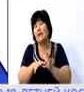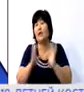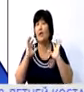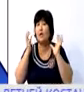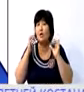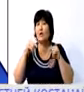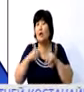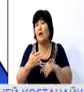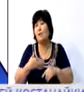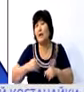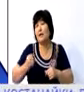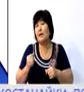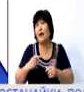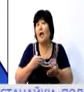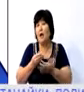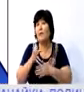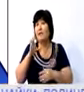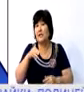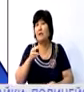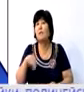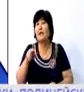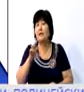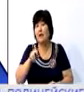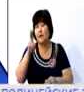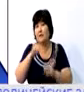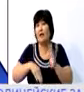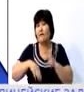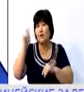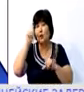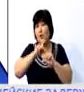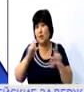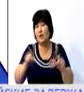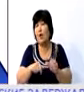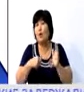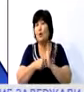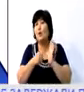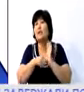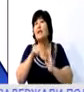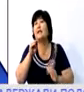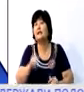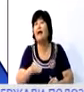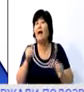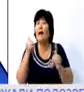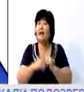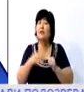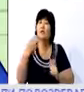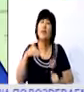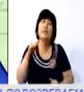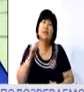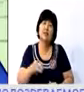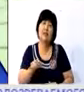электроники. Моим напарникам оплачивается стипендия. Если они заканчивают высшее учебное заведение, то 60 тысяч тенге, а среднее 40 тысяч